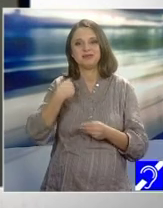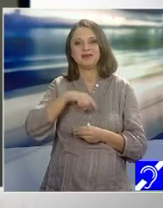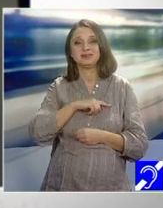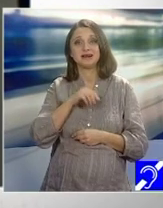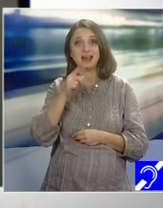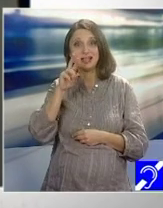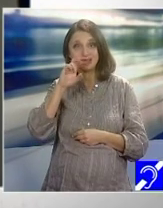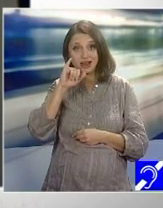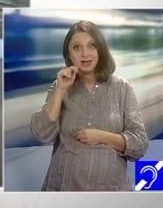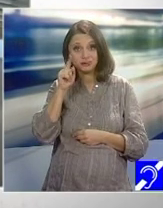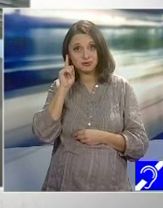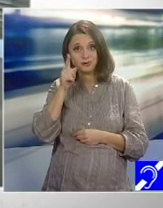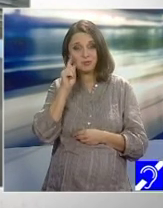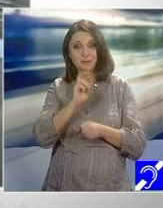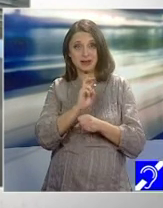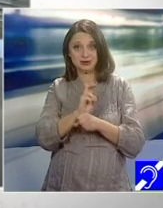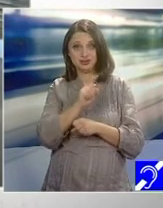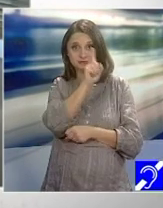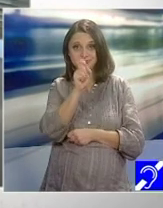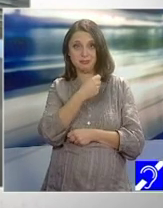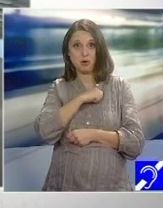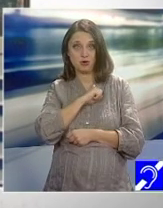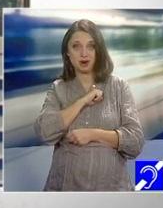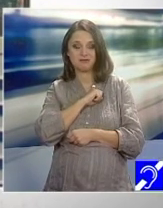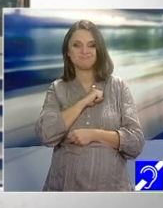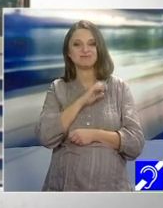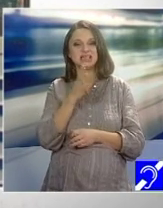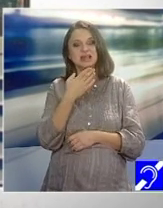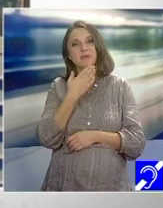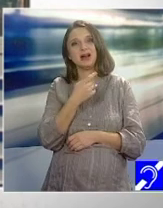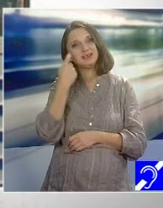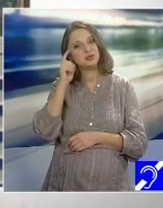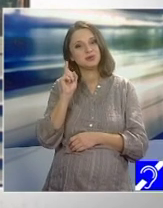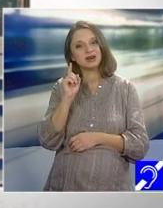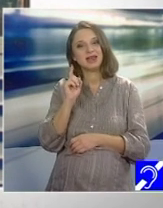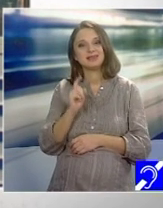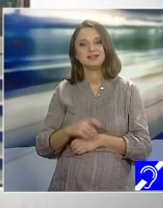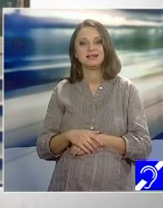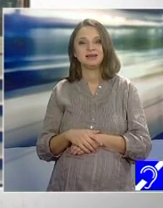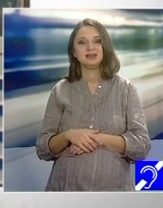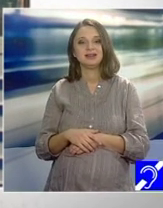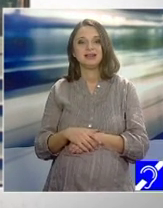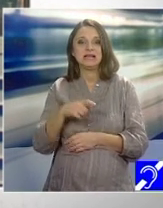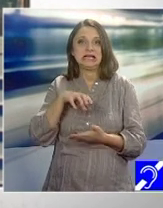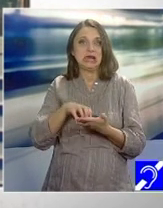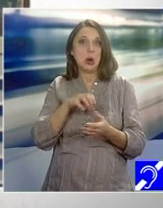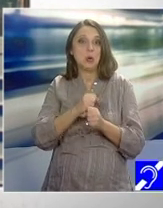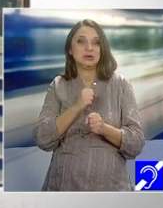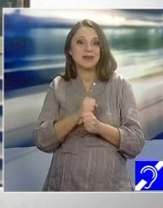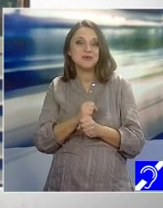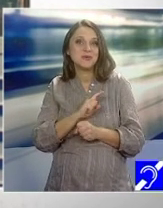acolo? Din păcate nu cred că o să fiu acolo, că nu-mi permite locul de muncă